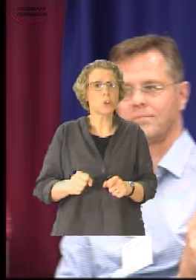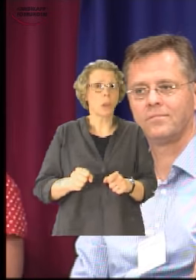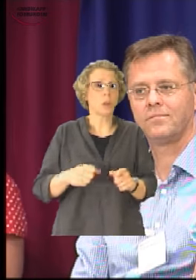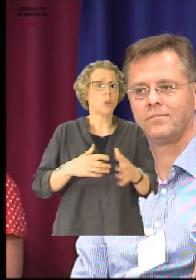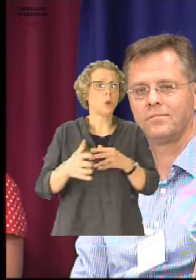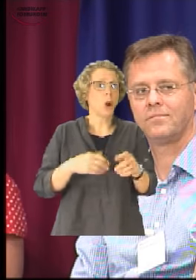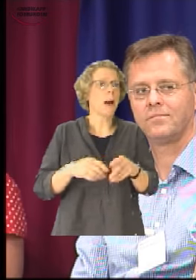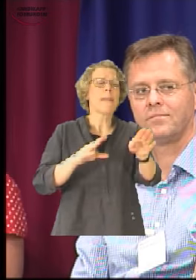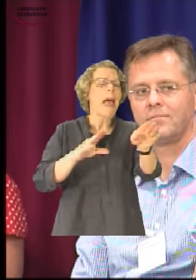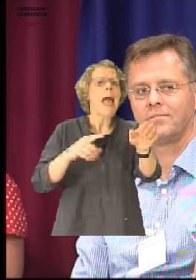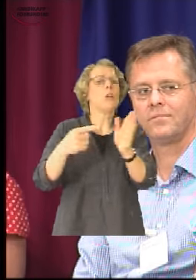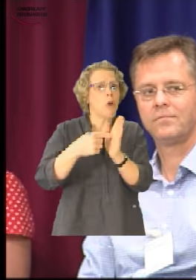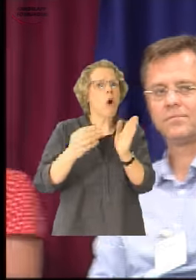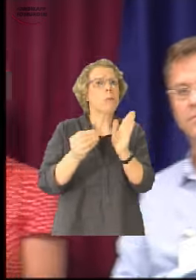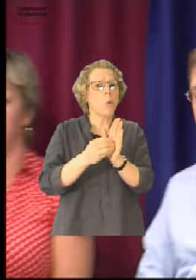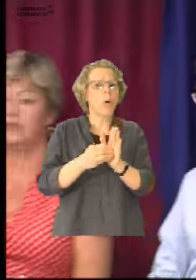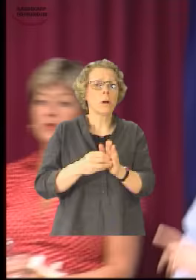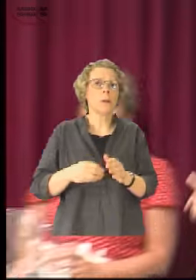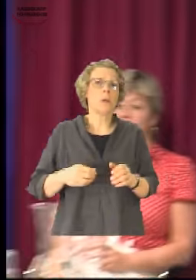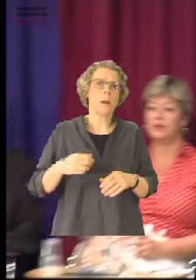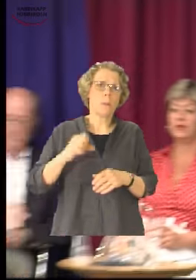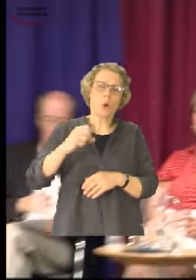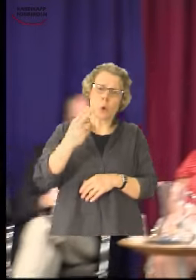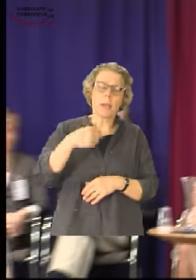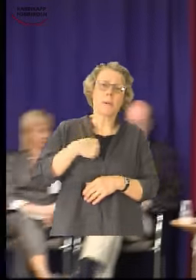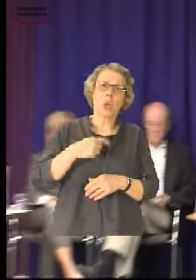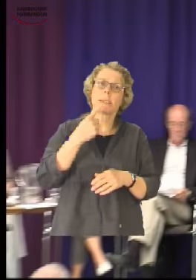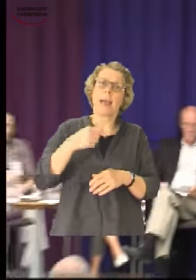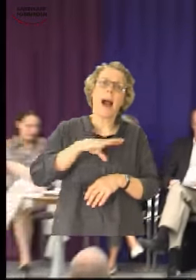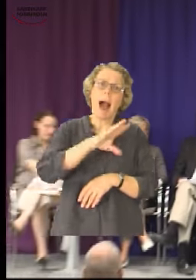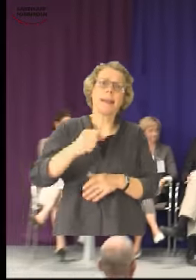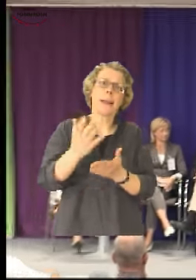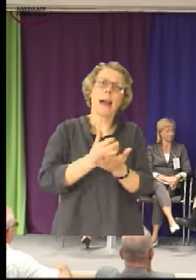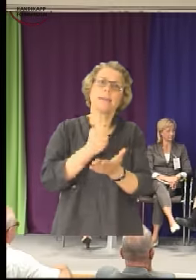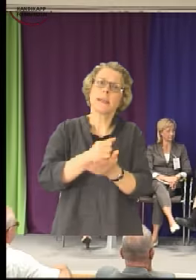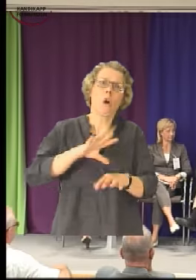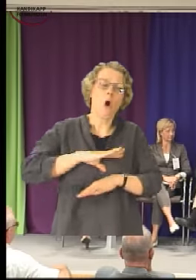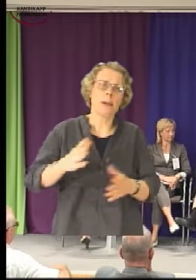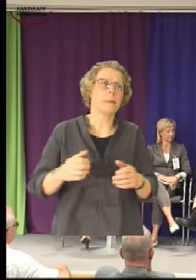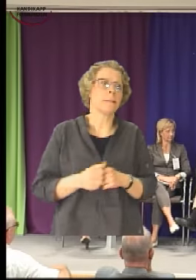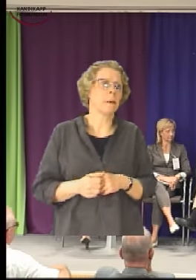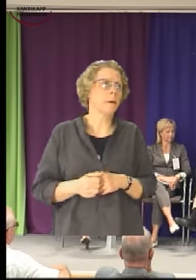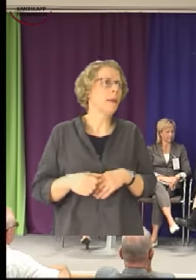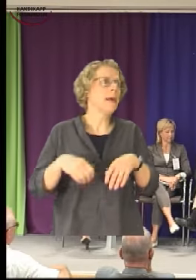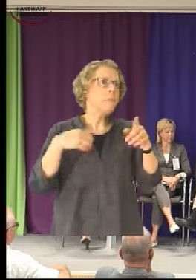Nej, det är lag på att man måste ha det. Ja, men alla landsting har inte det idag. Det är lag från den 1 januari.